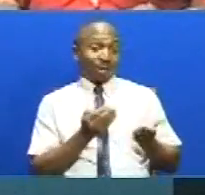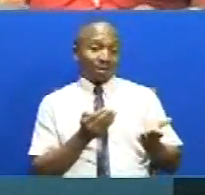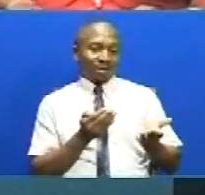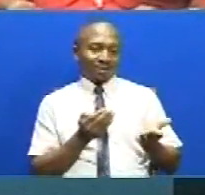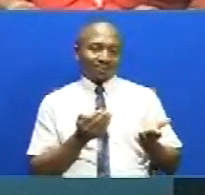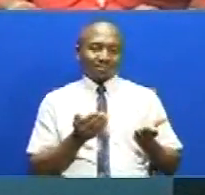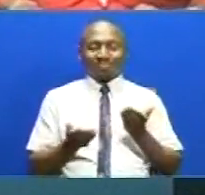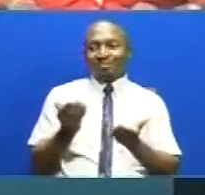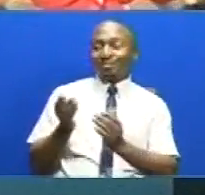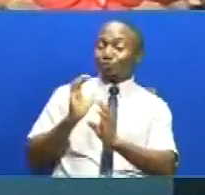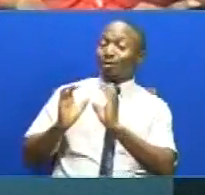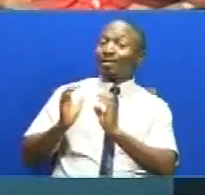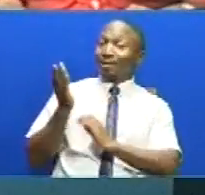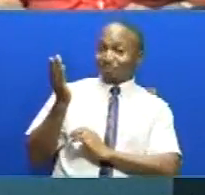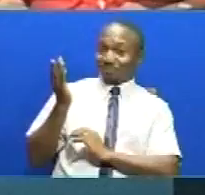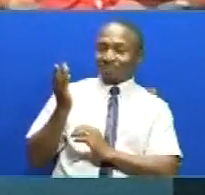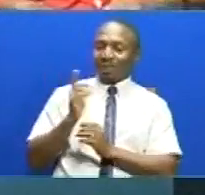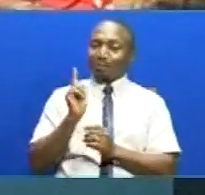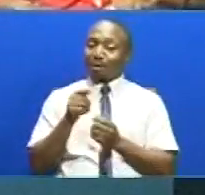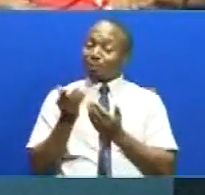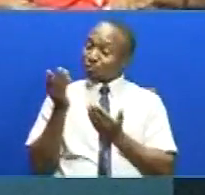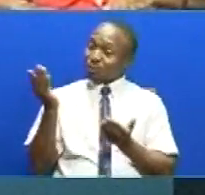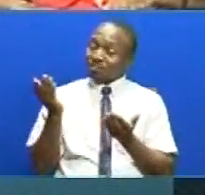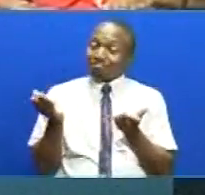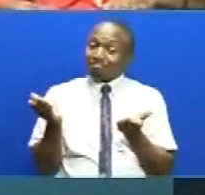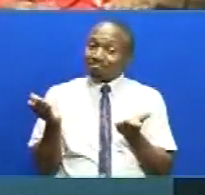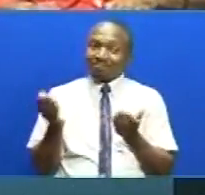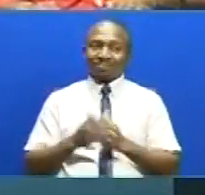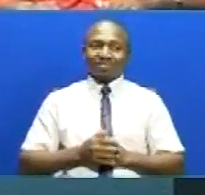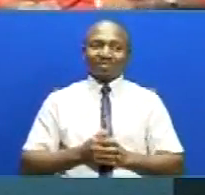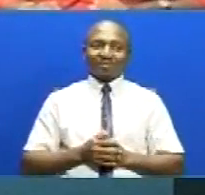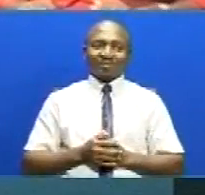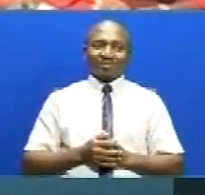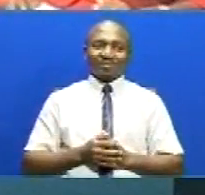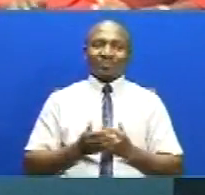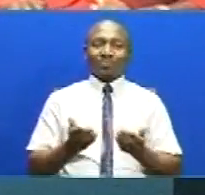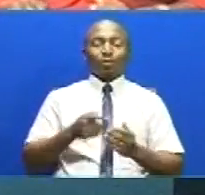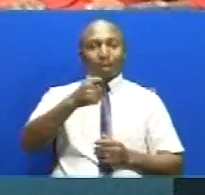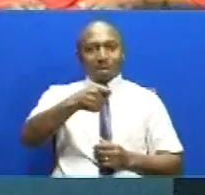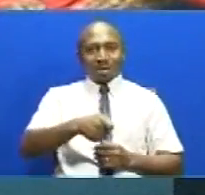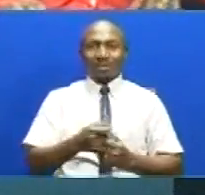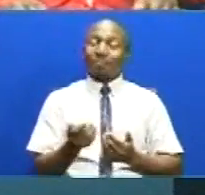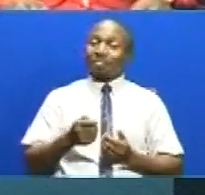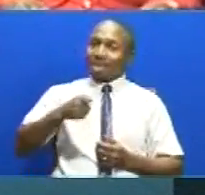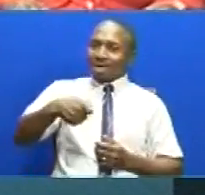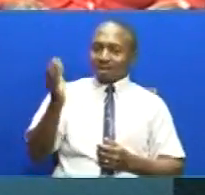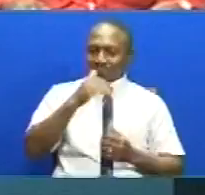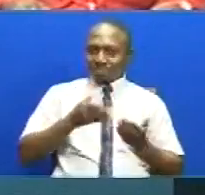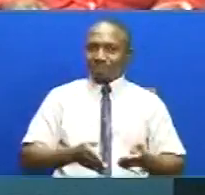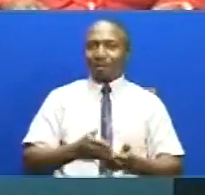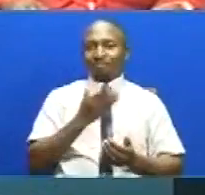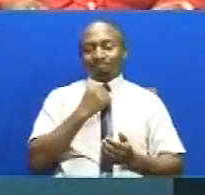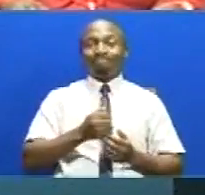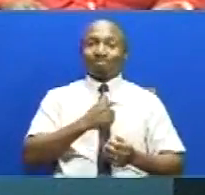bado tuwasiliane na msigwa kama kuna chochote mzee ametotunia basi. Tunapongeza, happy birthday Mr. President. Tuendelee